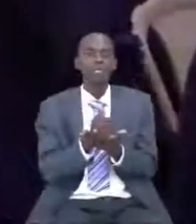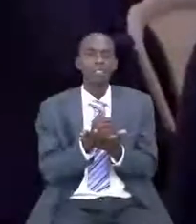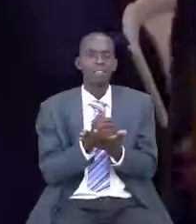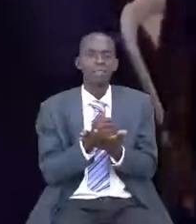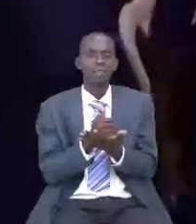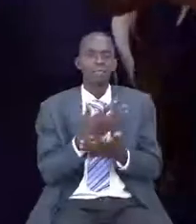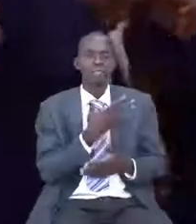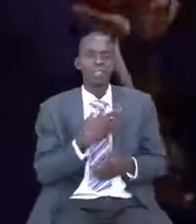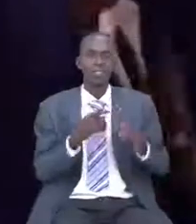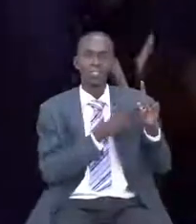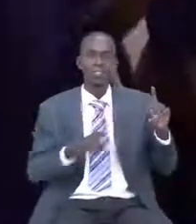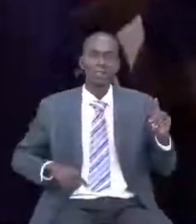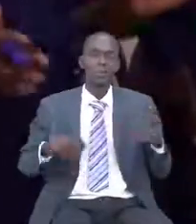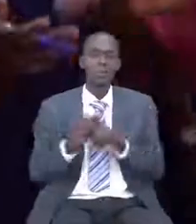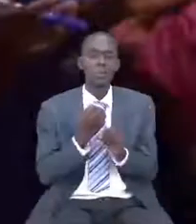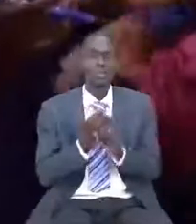Amen.